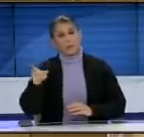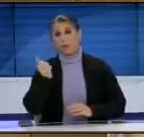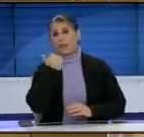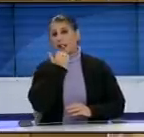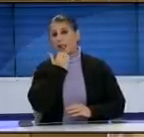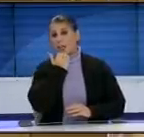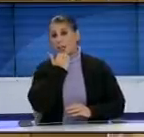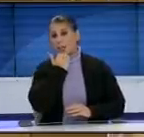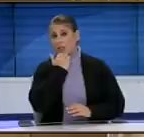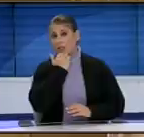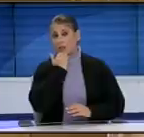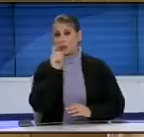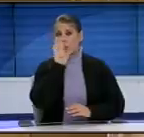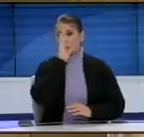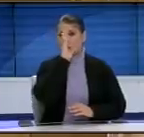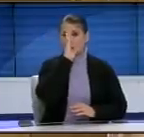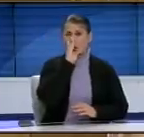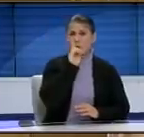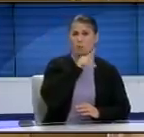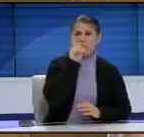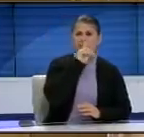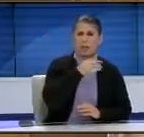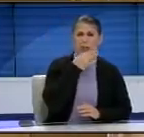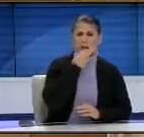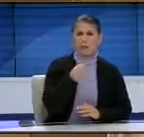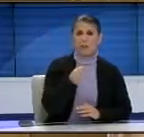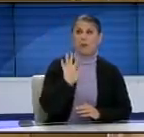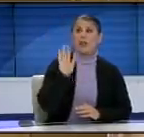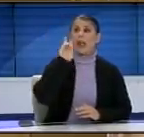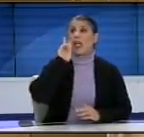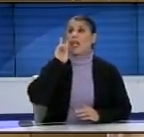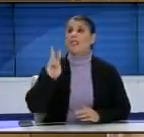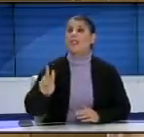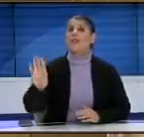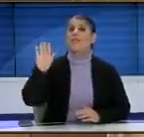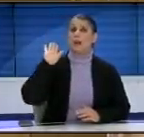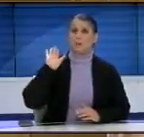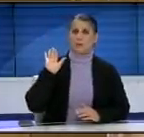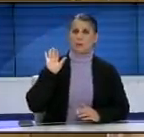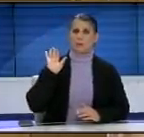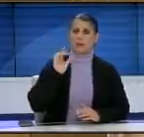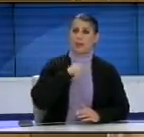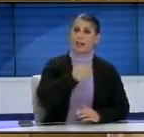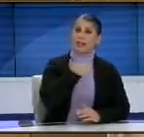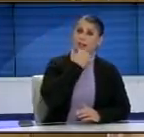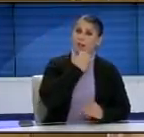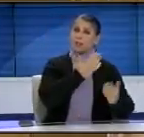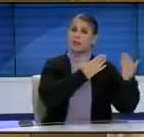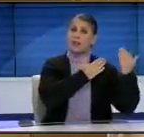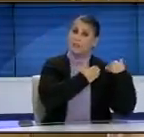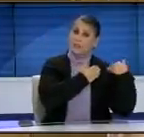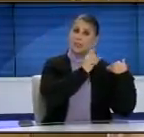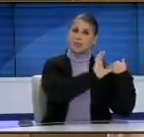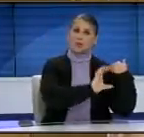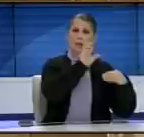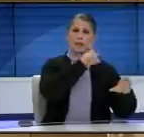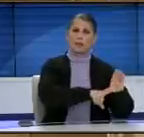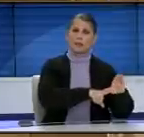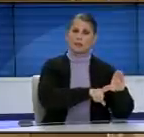να προσποιηθούμε ότι δεν βλέπουμε και τα λάθη και τις ευθύνες της Ευρωπαϊκής Ένωσης